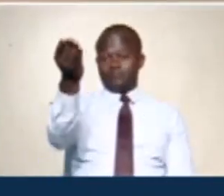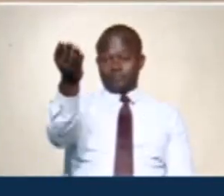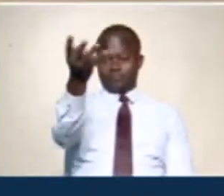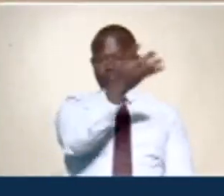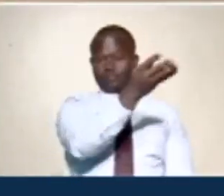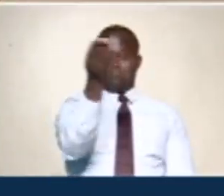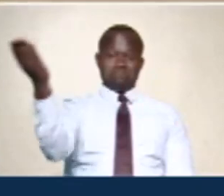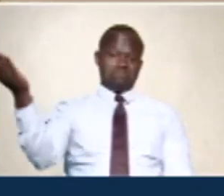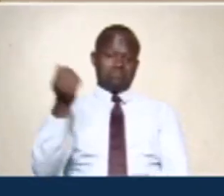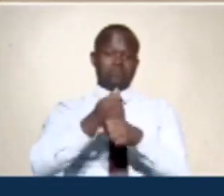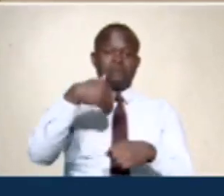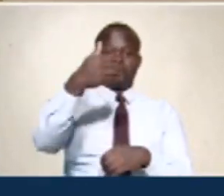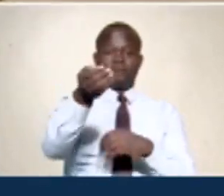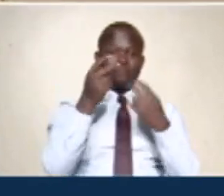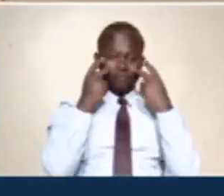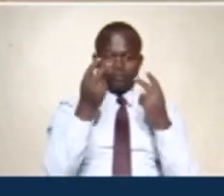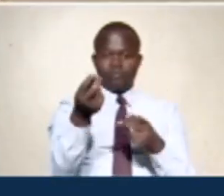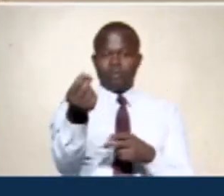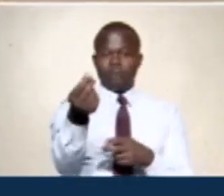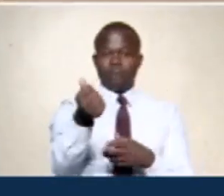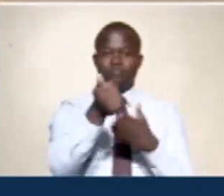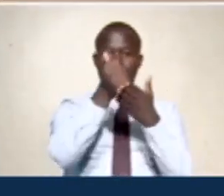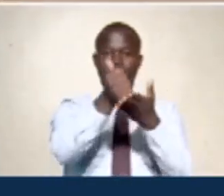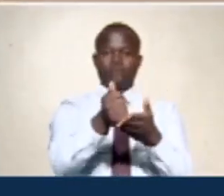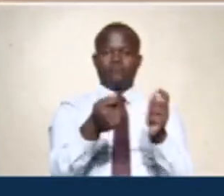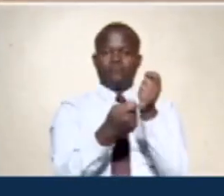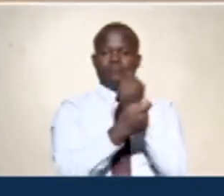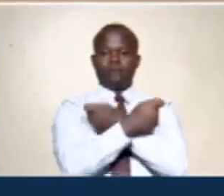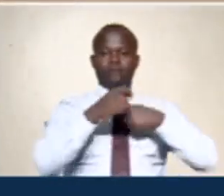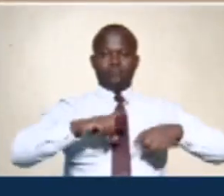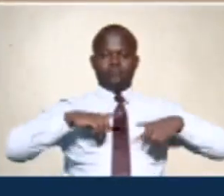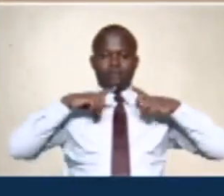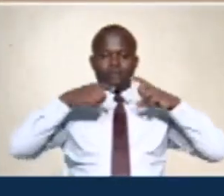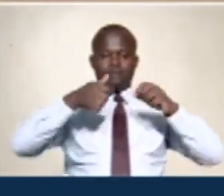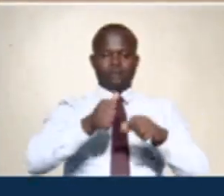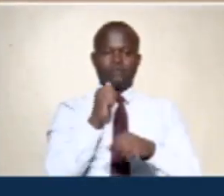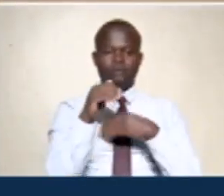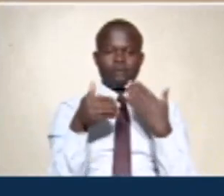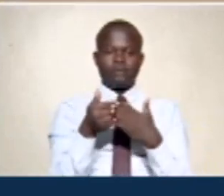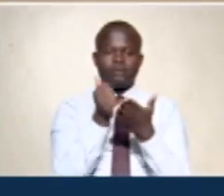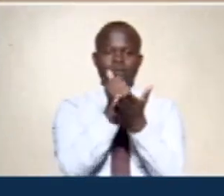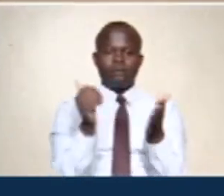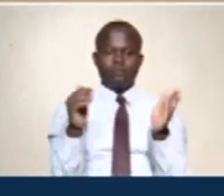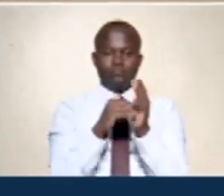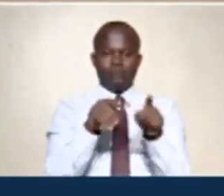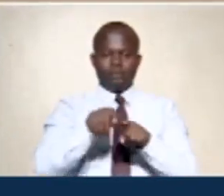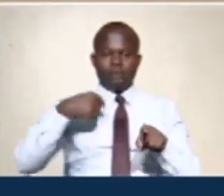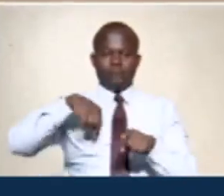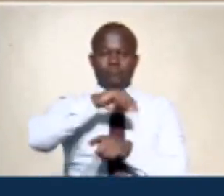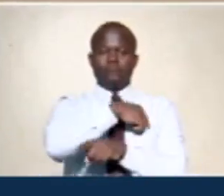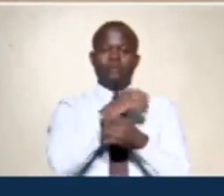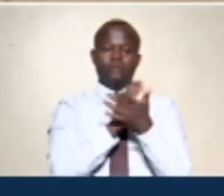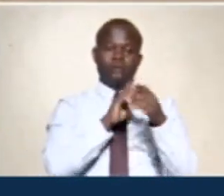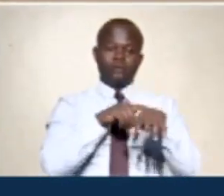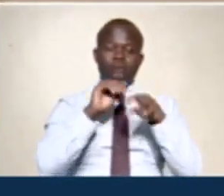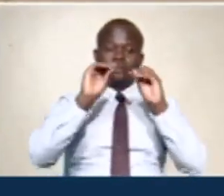buri munsi babona amafaranga abafasha kuba bahindura ubuzima bwabo tukaba tubafasha natwe rimwe na rimwe tunabigisha